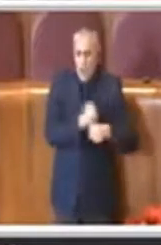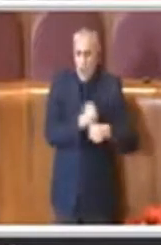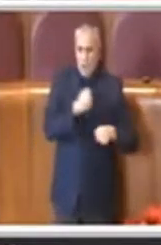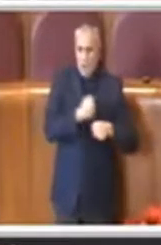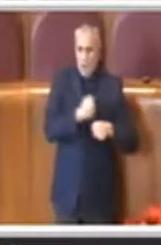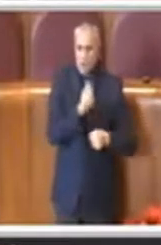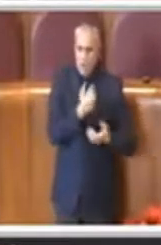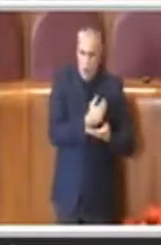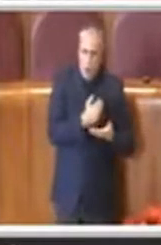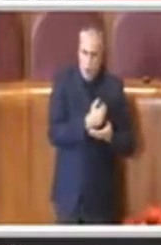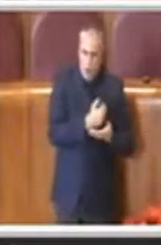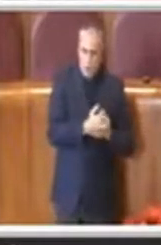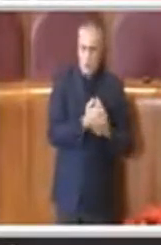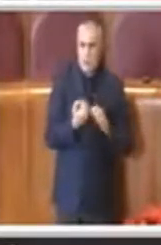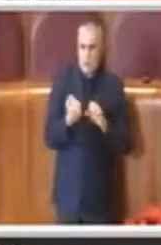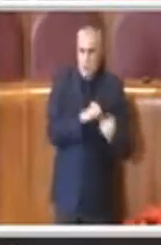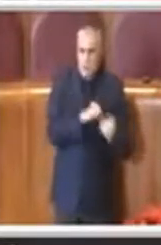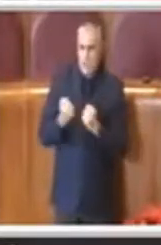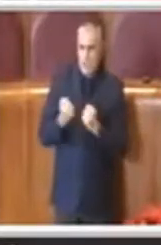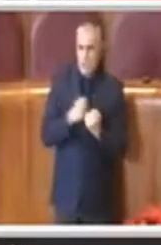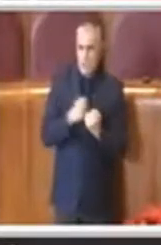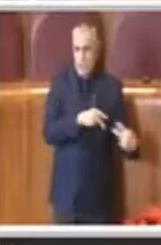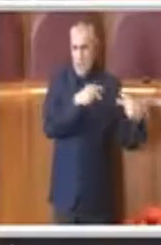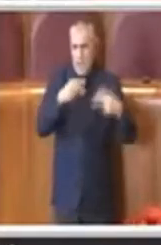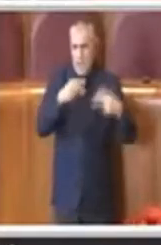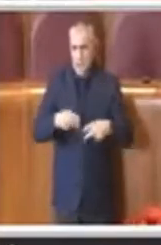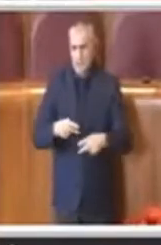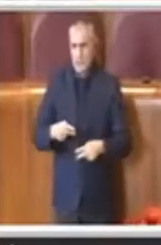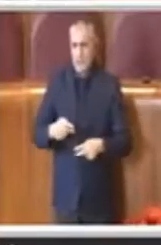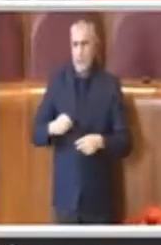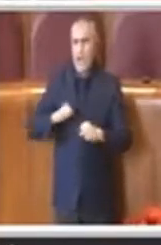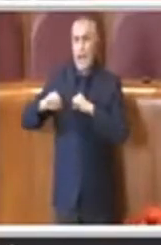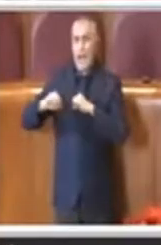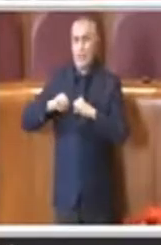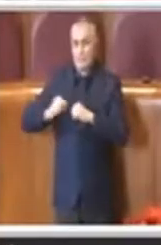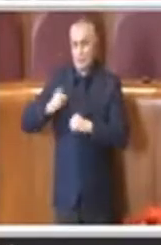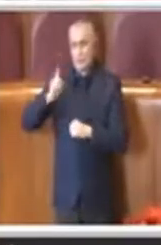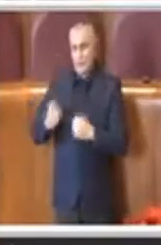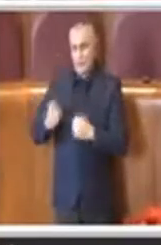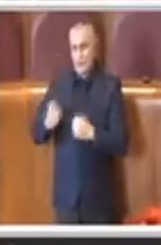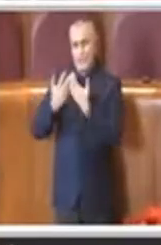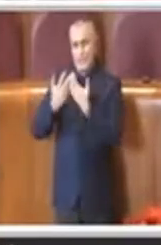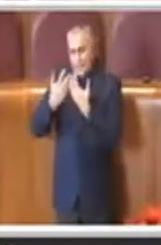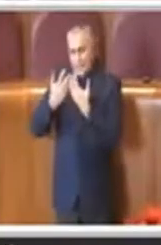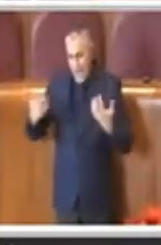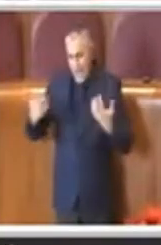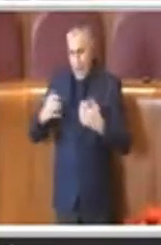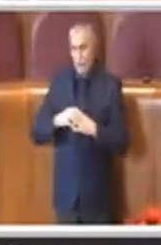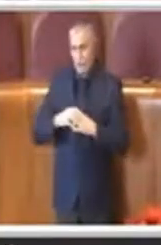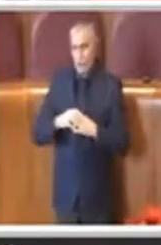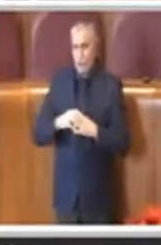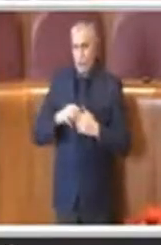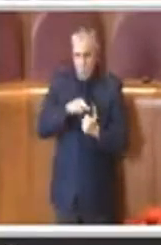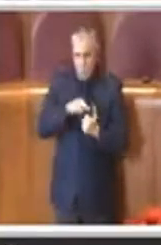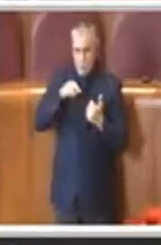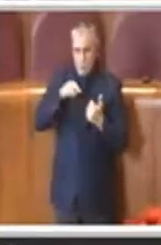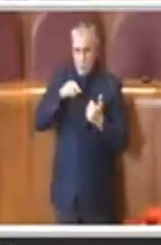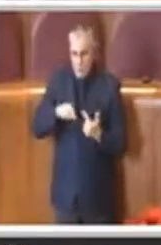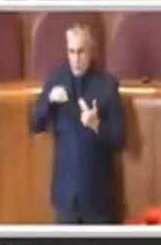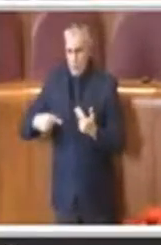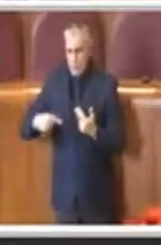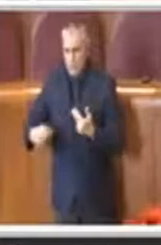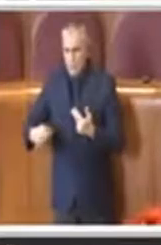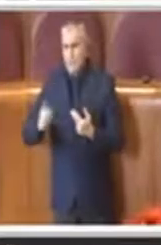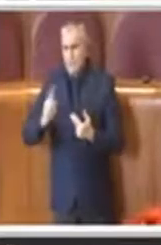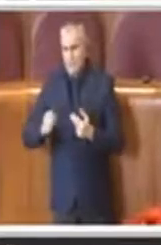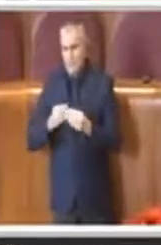dobbiamo garantire che l'amministrazione invece abbia ben chiaro le azioni da mettere in campo per attuarle, ed è